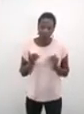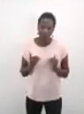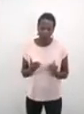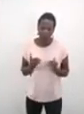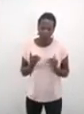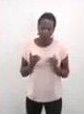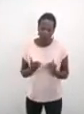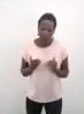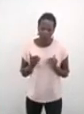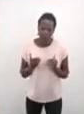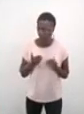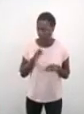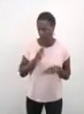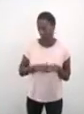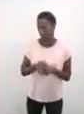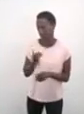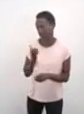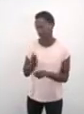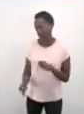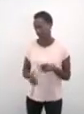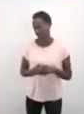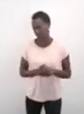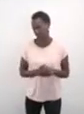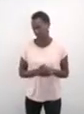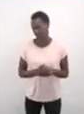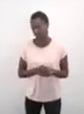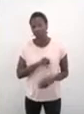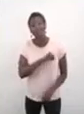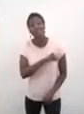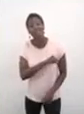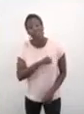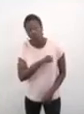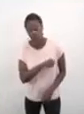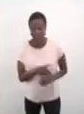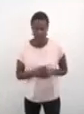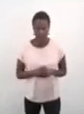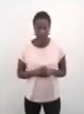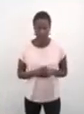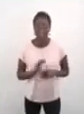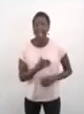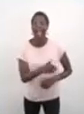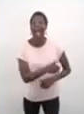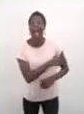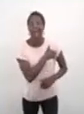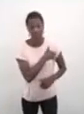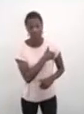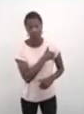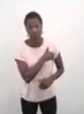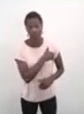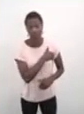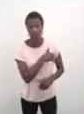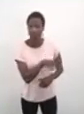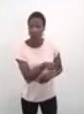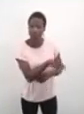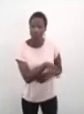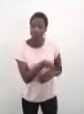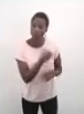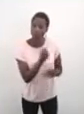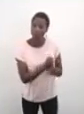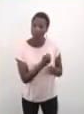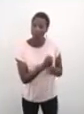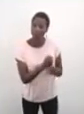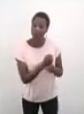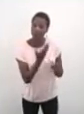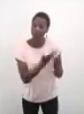qui est factuellement faux. Donc je le regrette et je m'excuse auprès des agents qui étaient fiers d'aboutir à ce travail, de tous